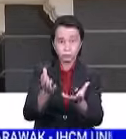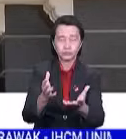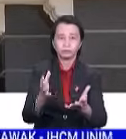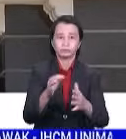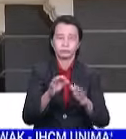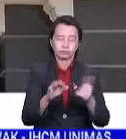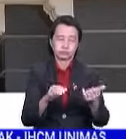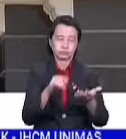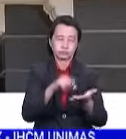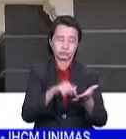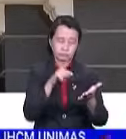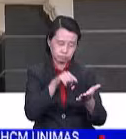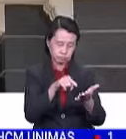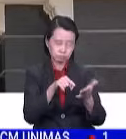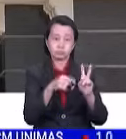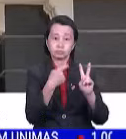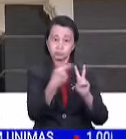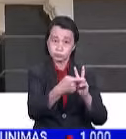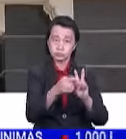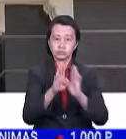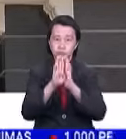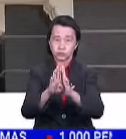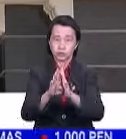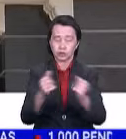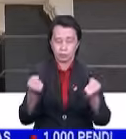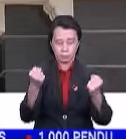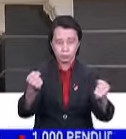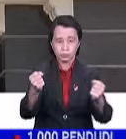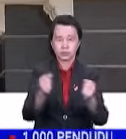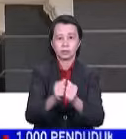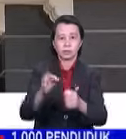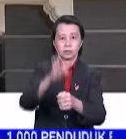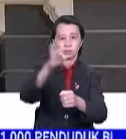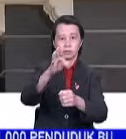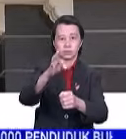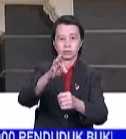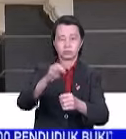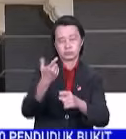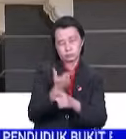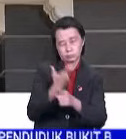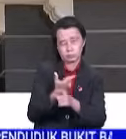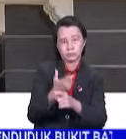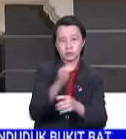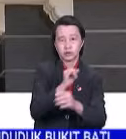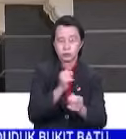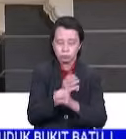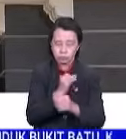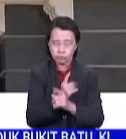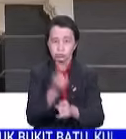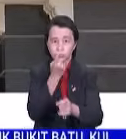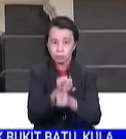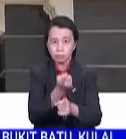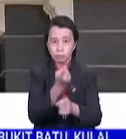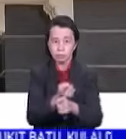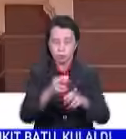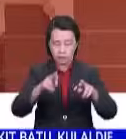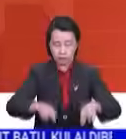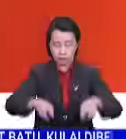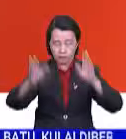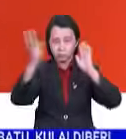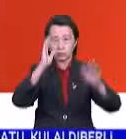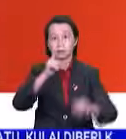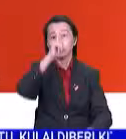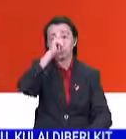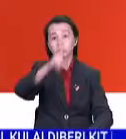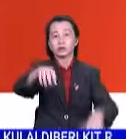catatan itu kejayaan berkenaan juga membuktikan bahwa dengan iltizam semangat perjuangan yang tinggi dan usaha bersungguh-sungguh raflesia